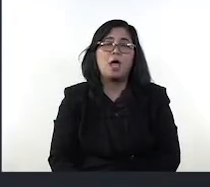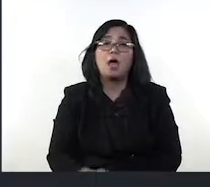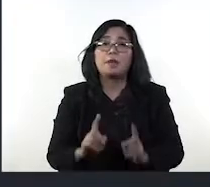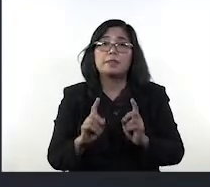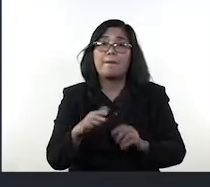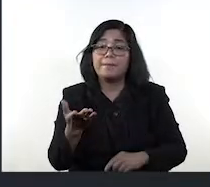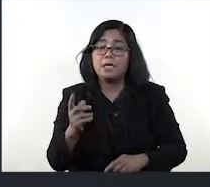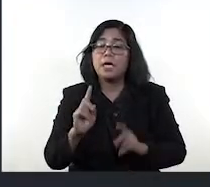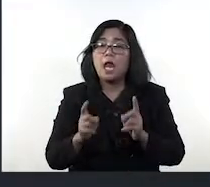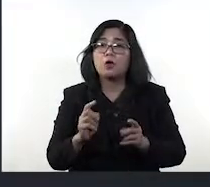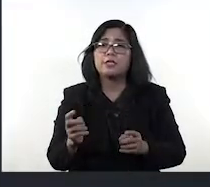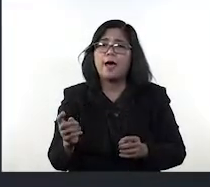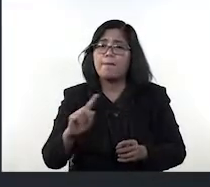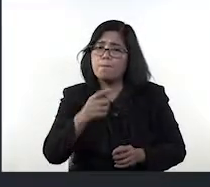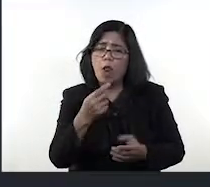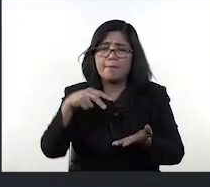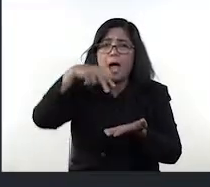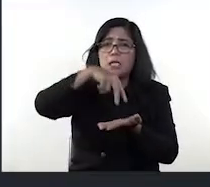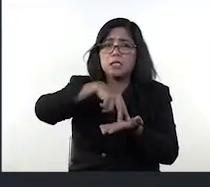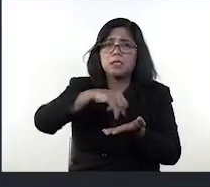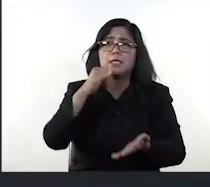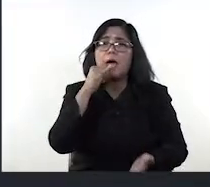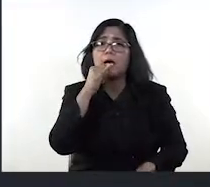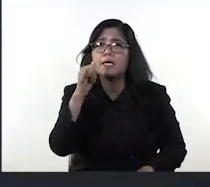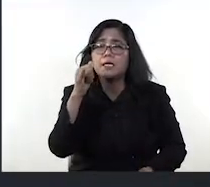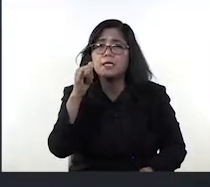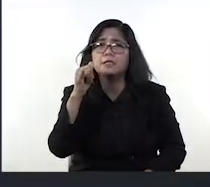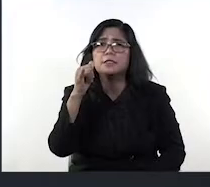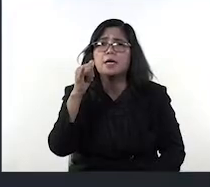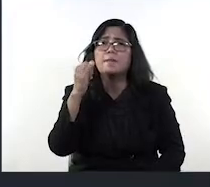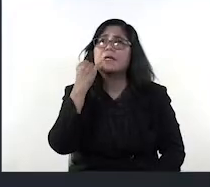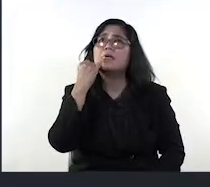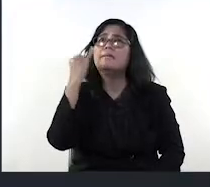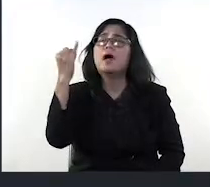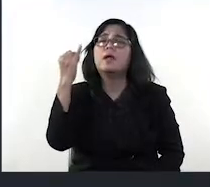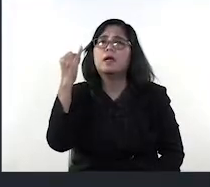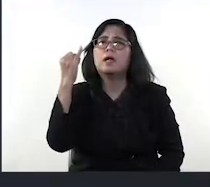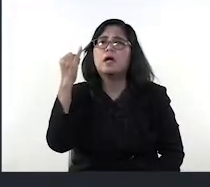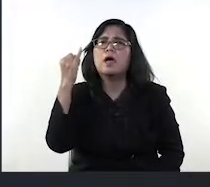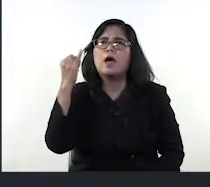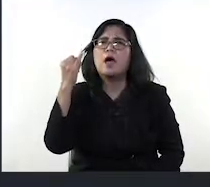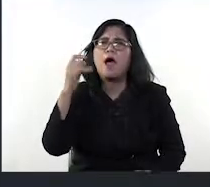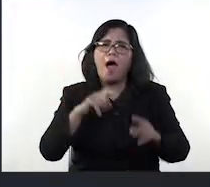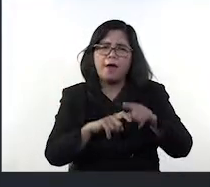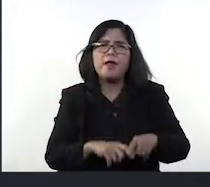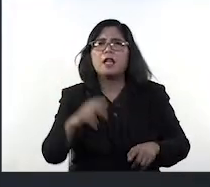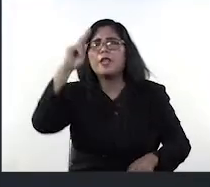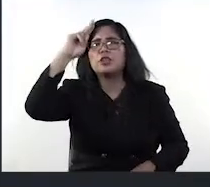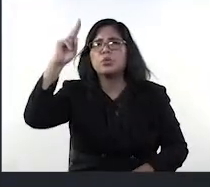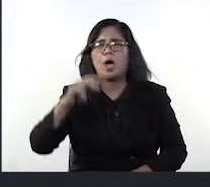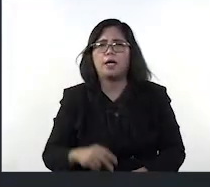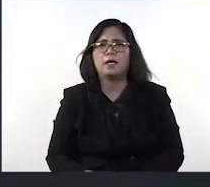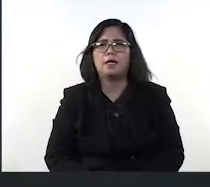bangkit Ayo kita mulai yakin kita mulai beriman kita mulai andalkan Tuhan